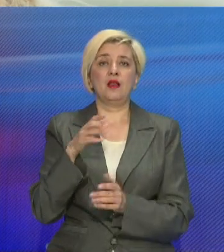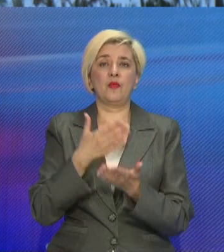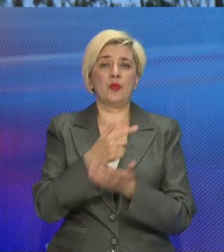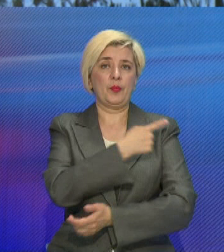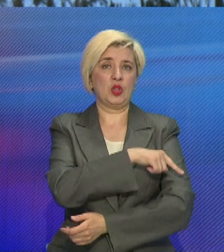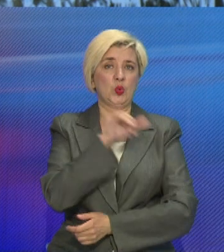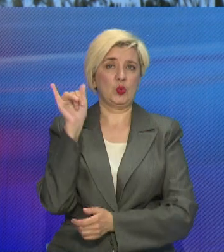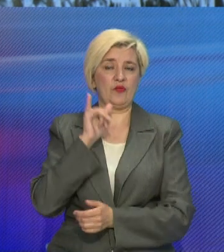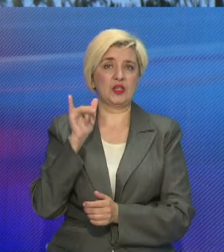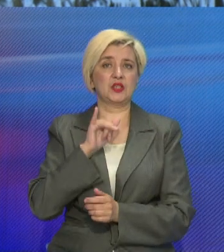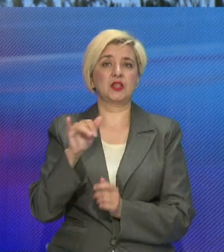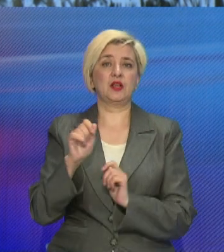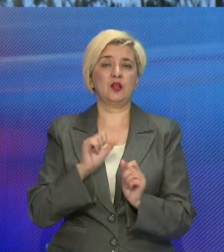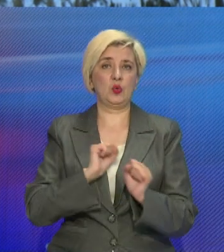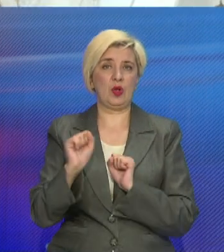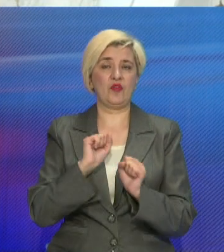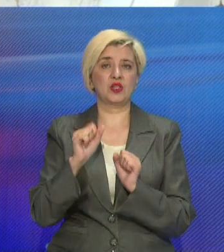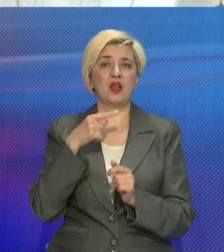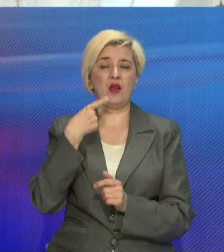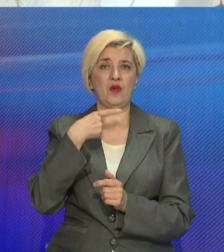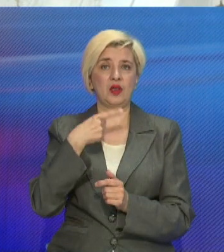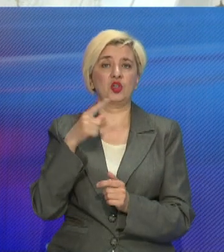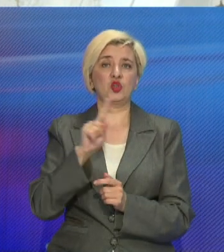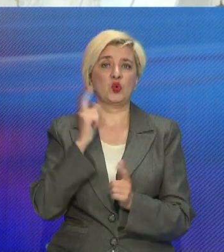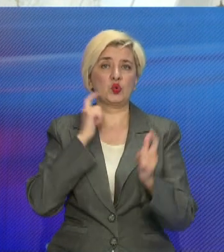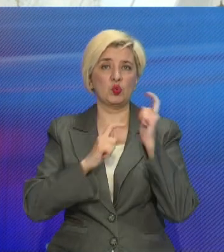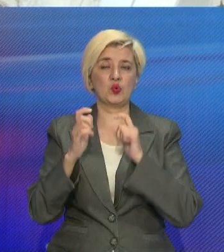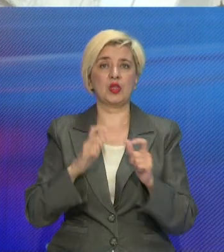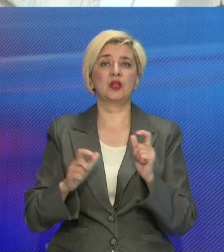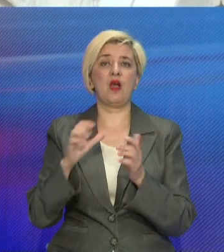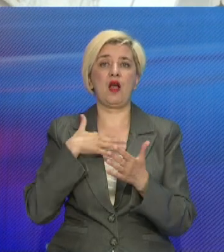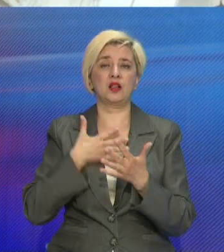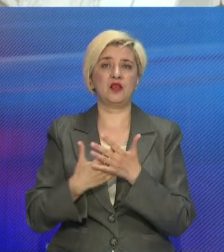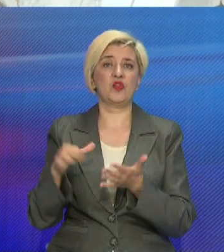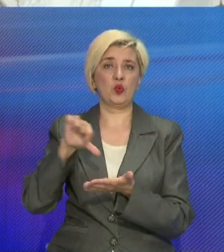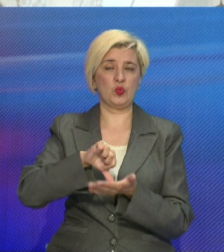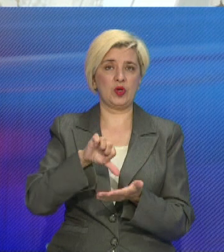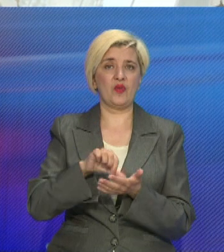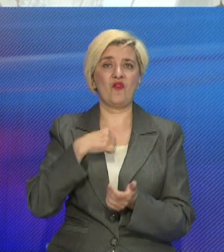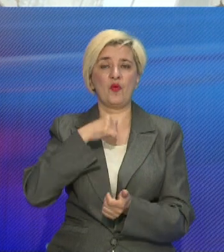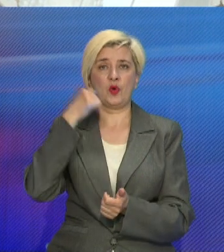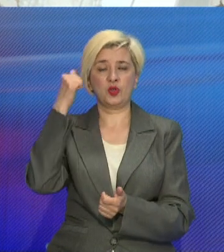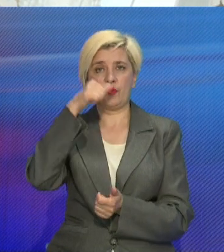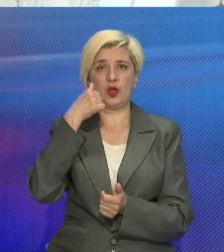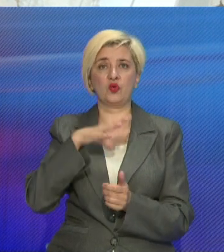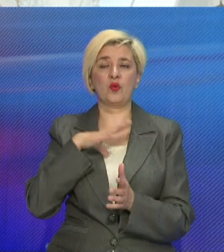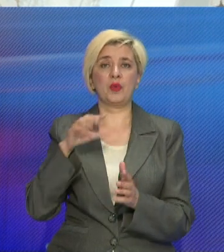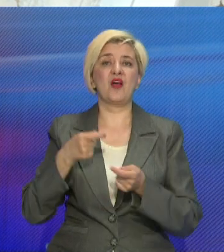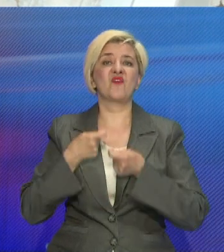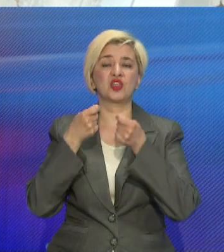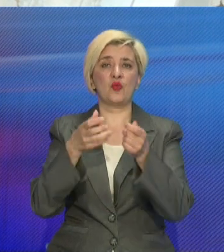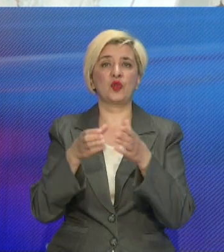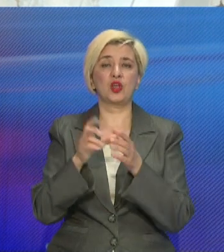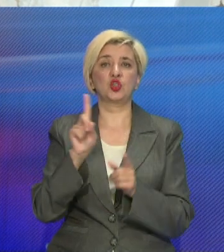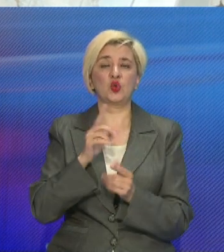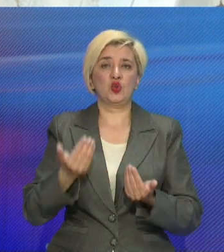адзначае, студэнты актыўна далучаюцца да руху. Я ў прошлым году была ў выязном атрядзе, і, наверное, за счёт того, што мы жылі вместе, у нас очень